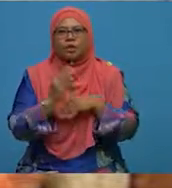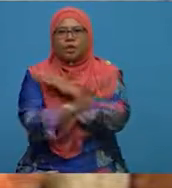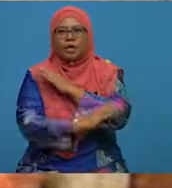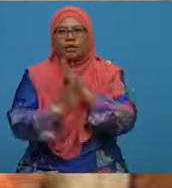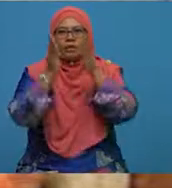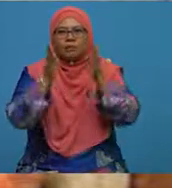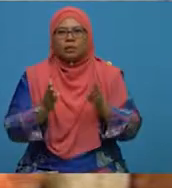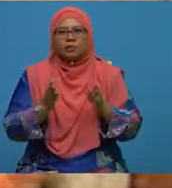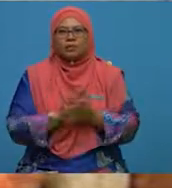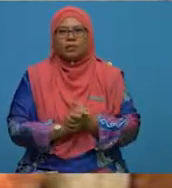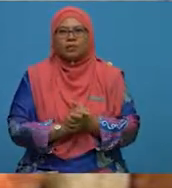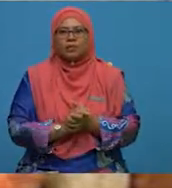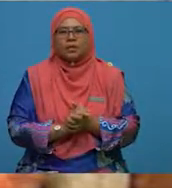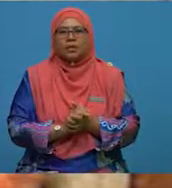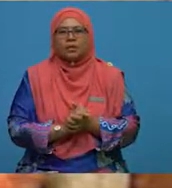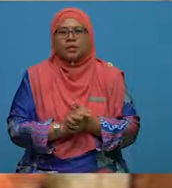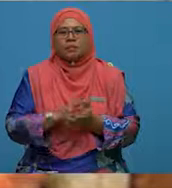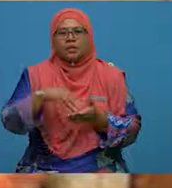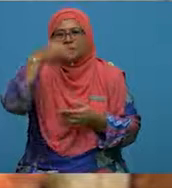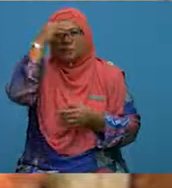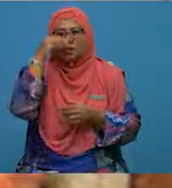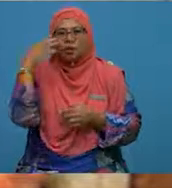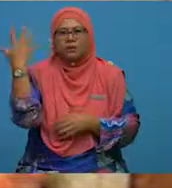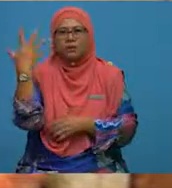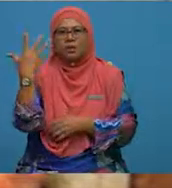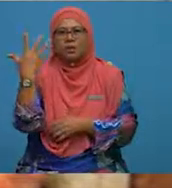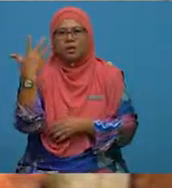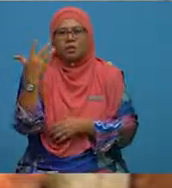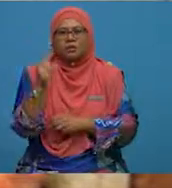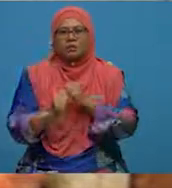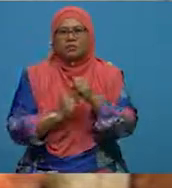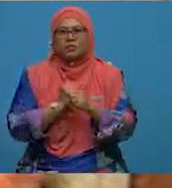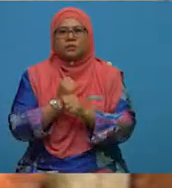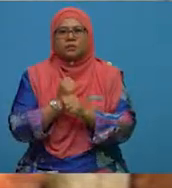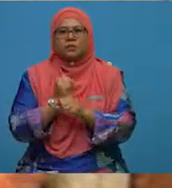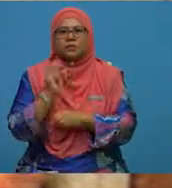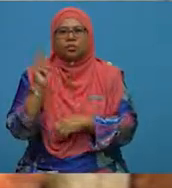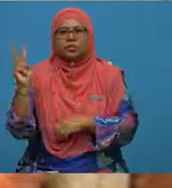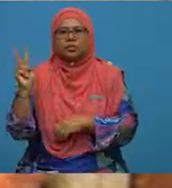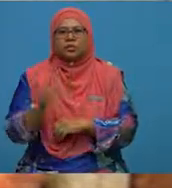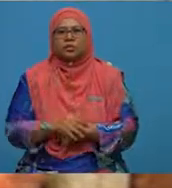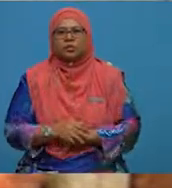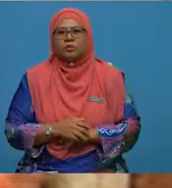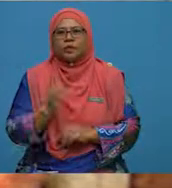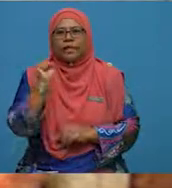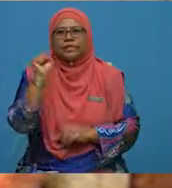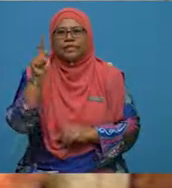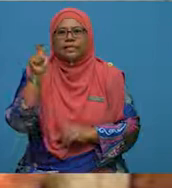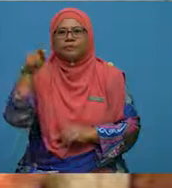bagi mata pelajaran sejarah semester 2 STPM.